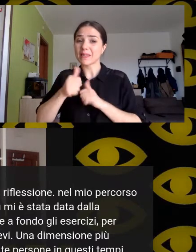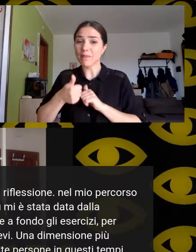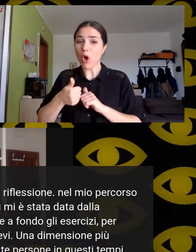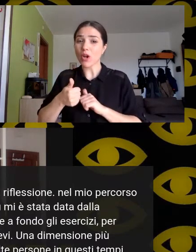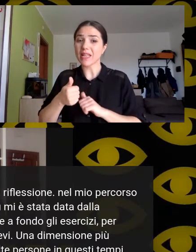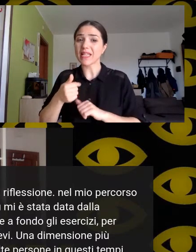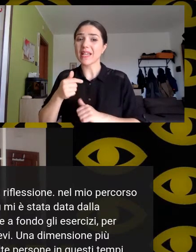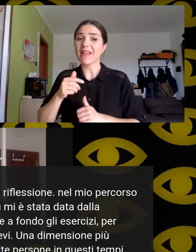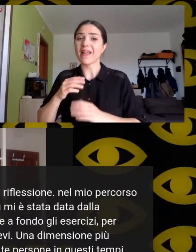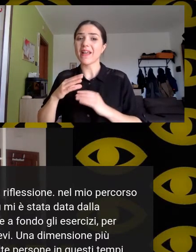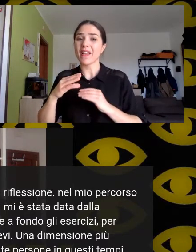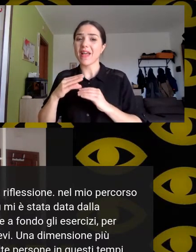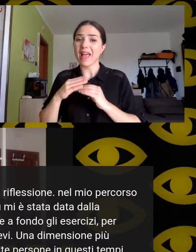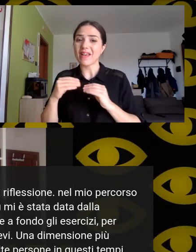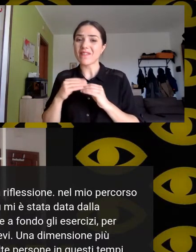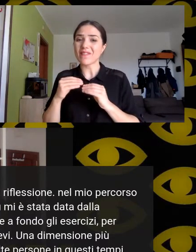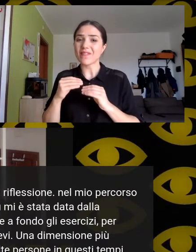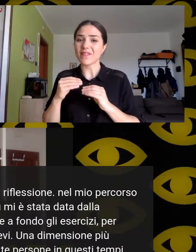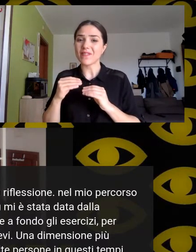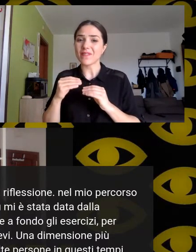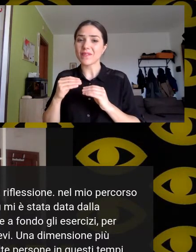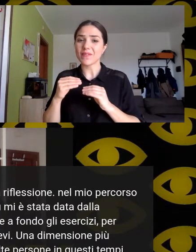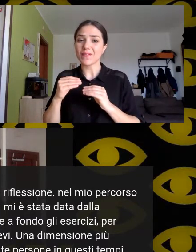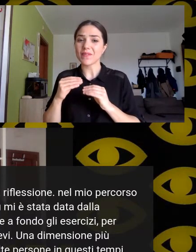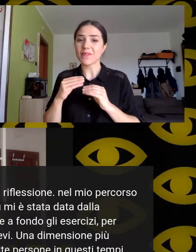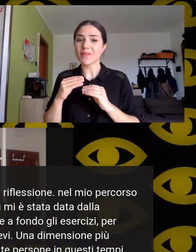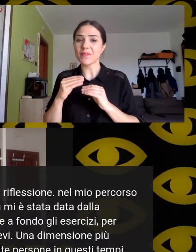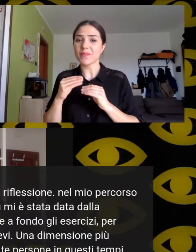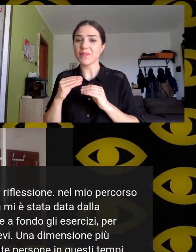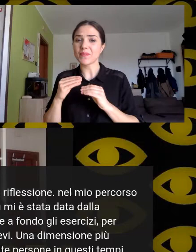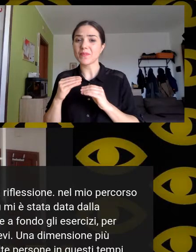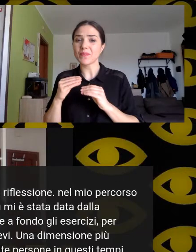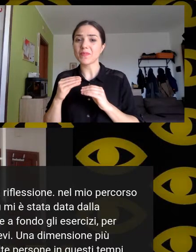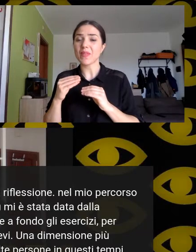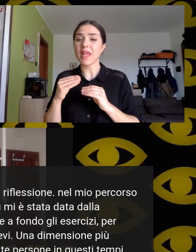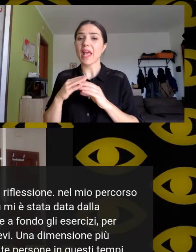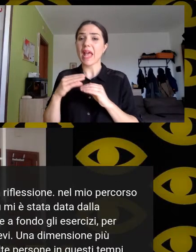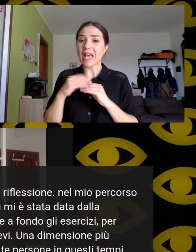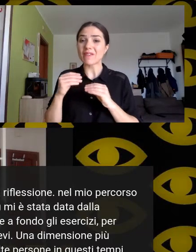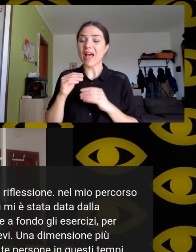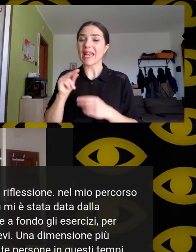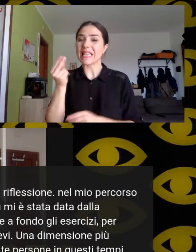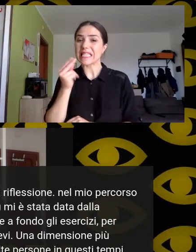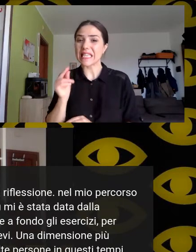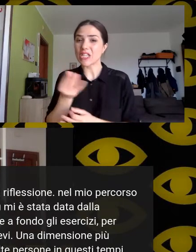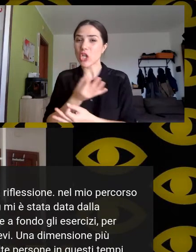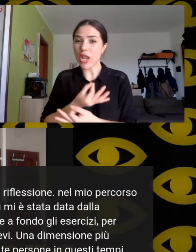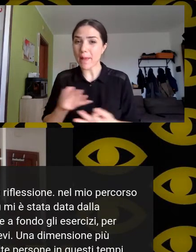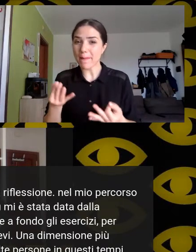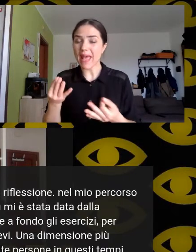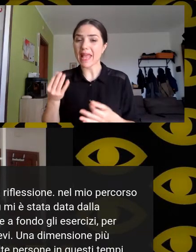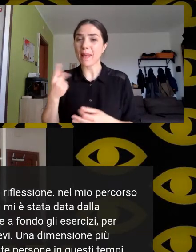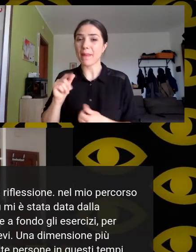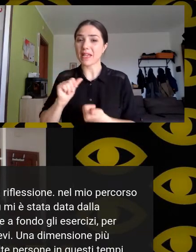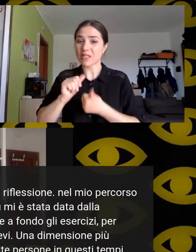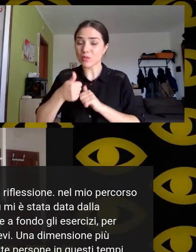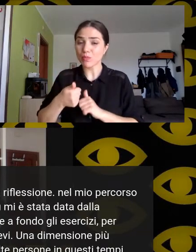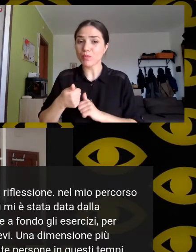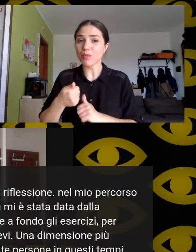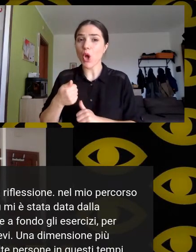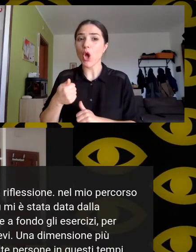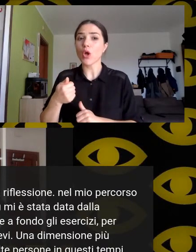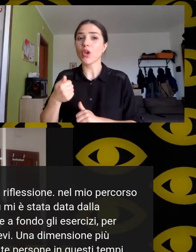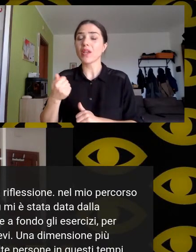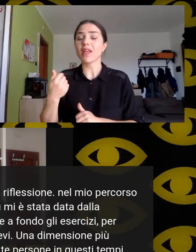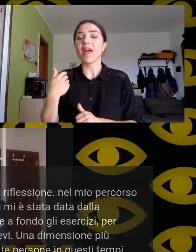moderni, frenetici. Mi piacerebbe tanto affinare la tecnica e imparare da te. Non vedo l'ora di seguire